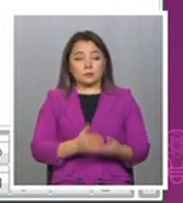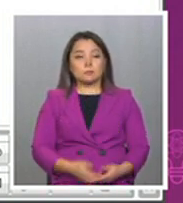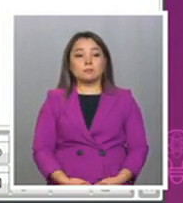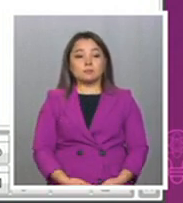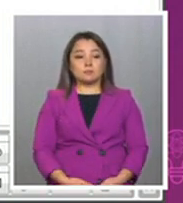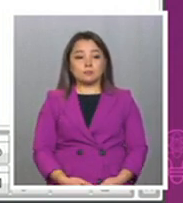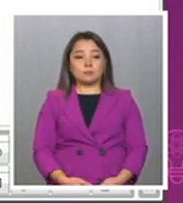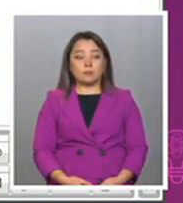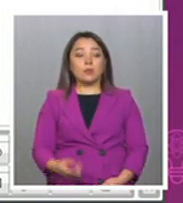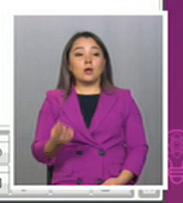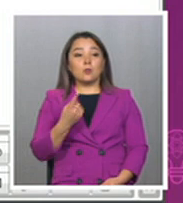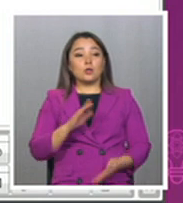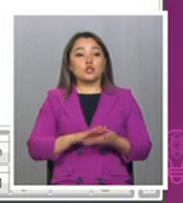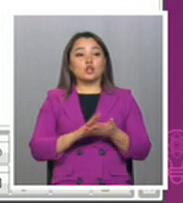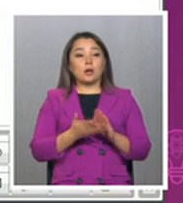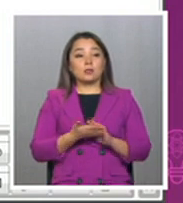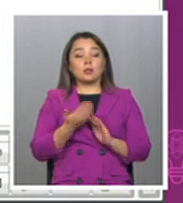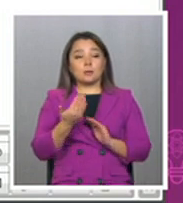Бірінші жағдайда